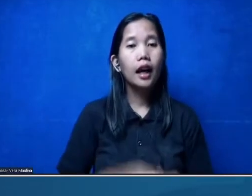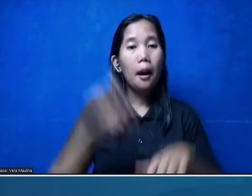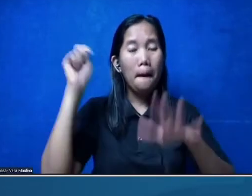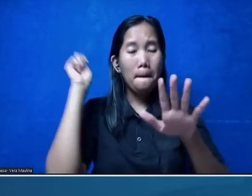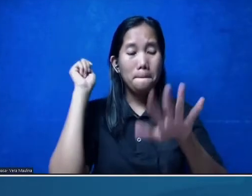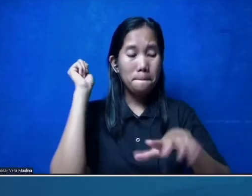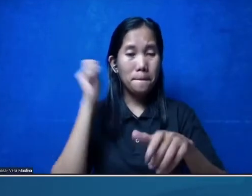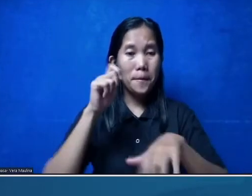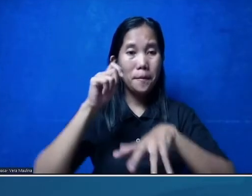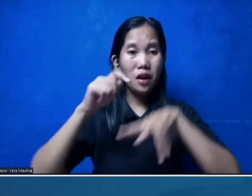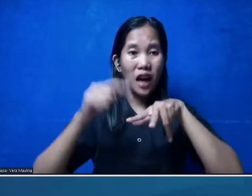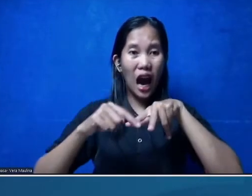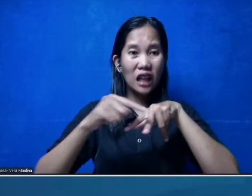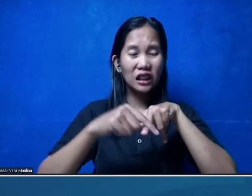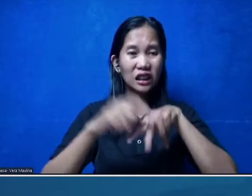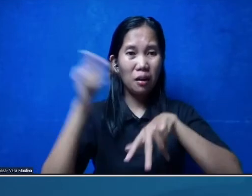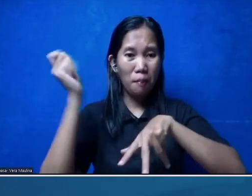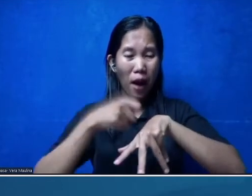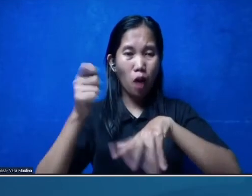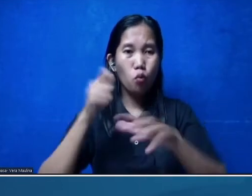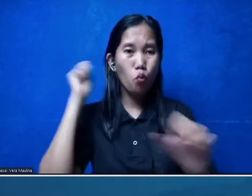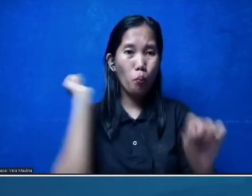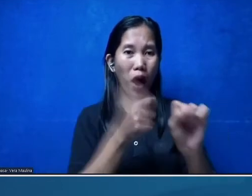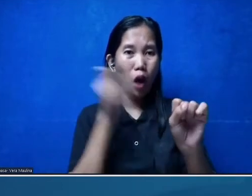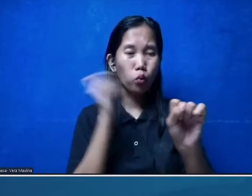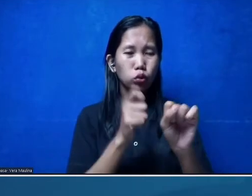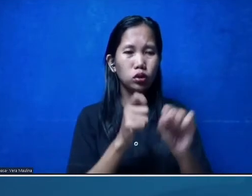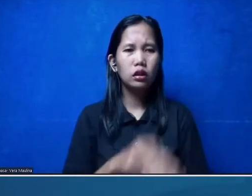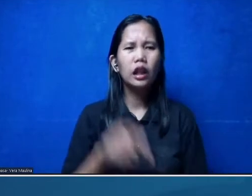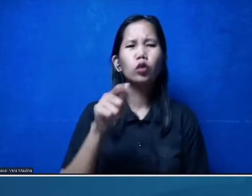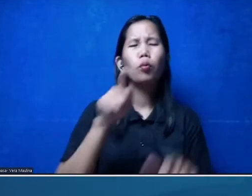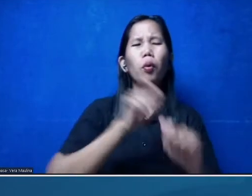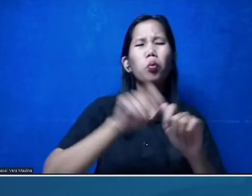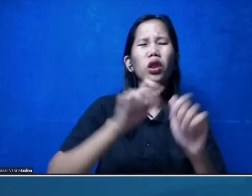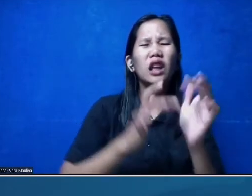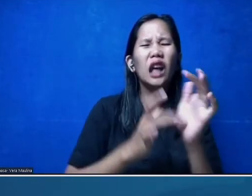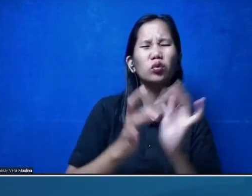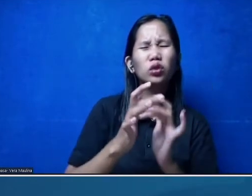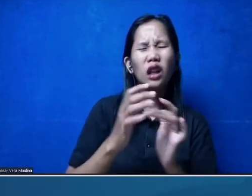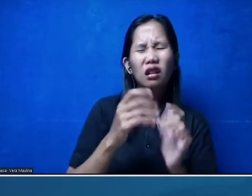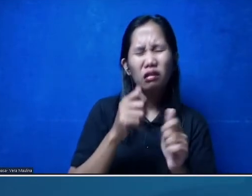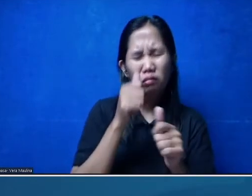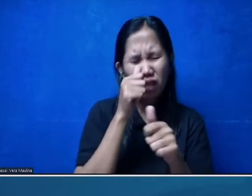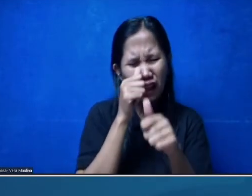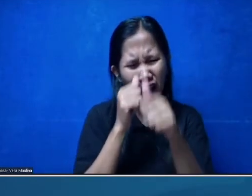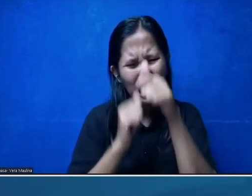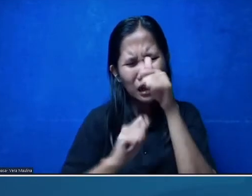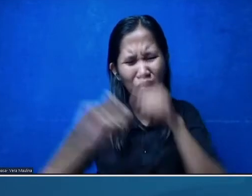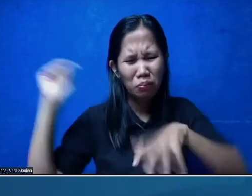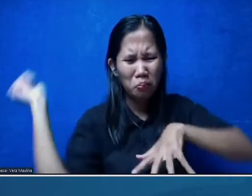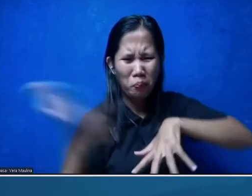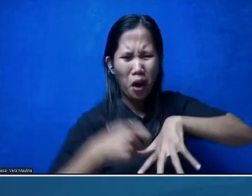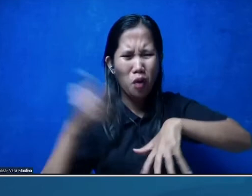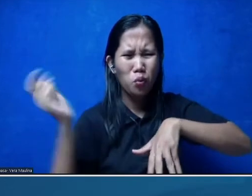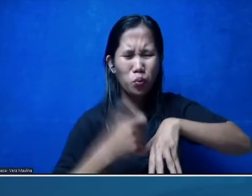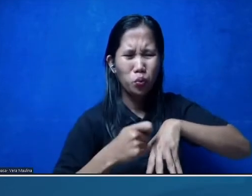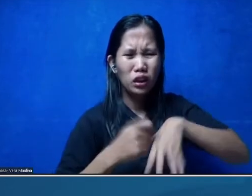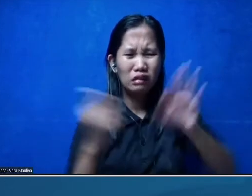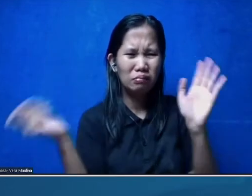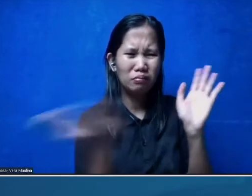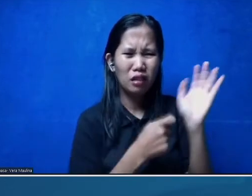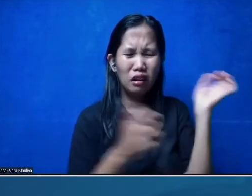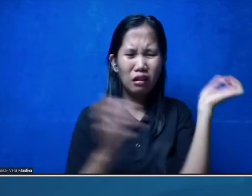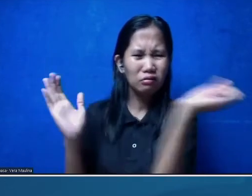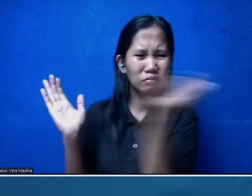Yesus hancur dan menderita sakit ke karena dia merasa biasa sedang berpisah dengan bapaknya yang